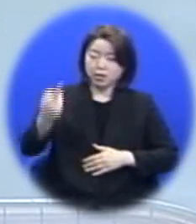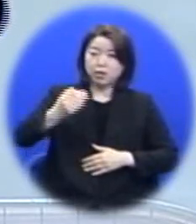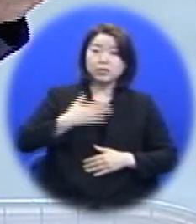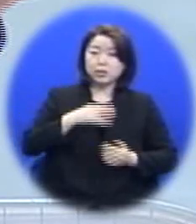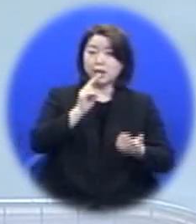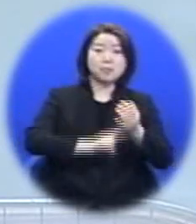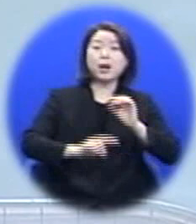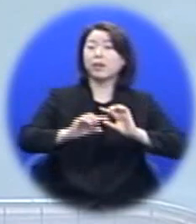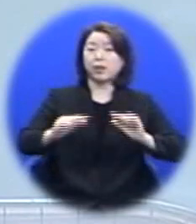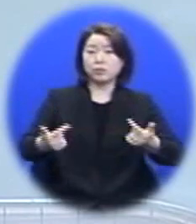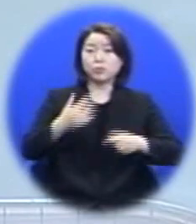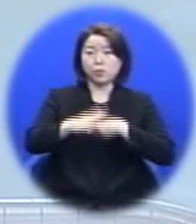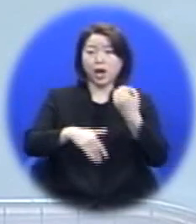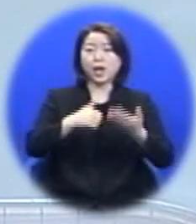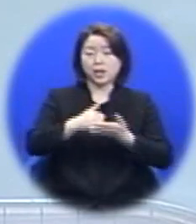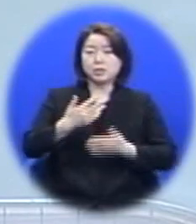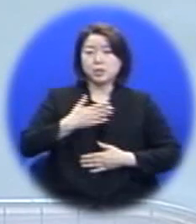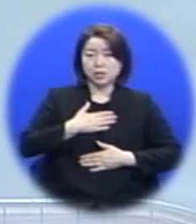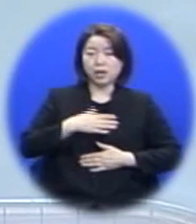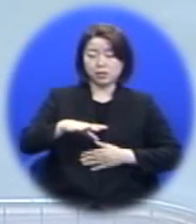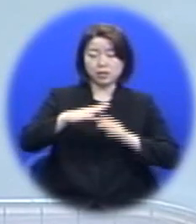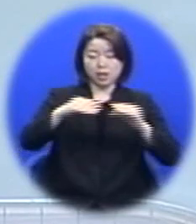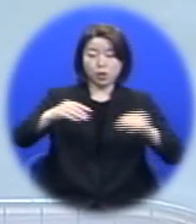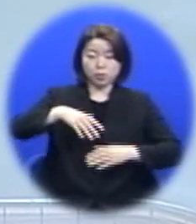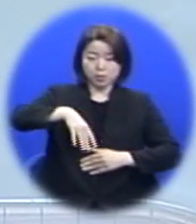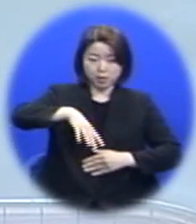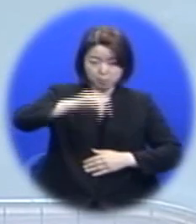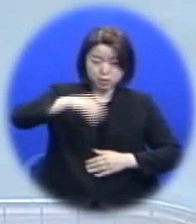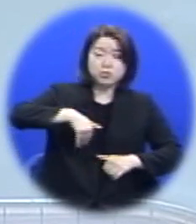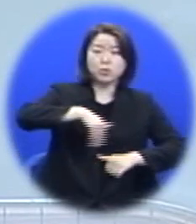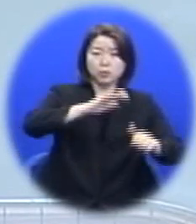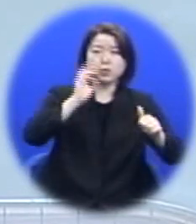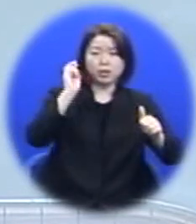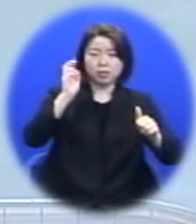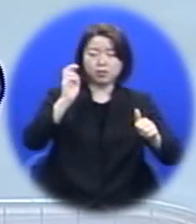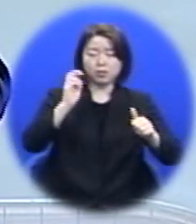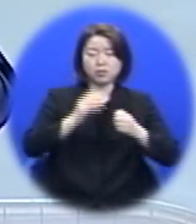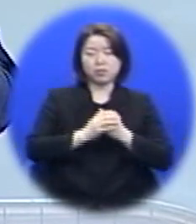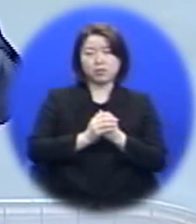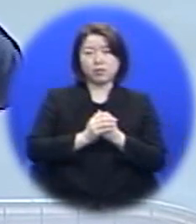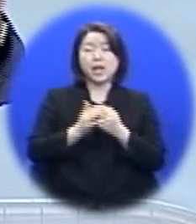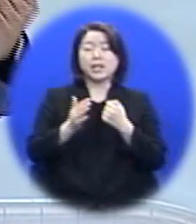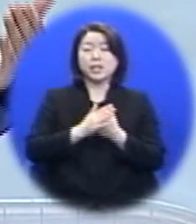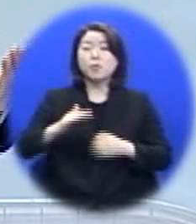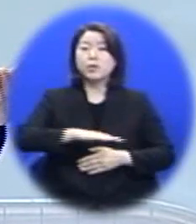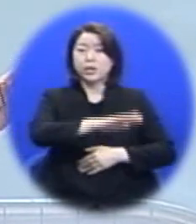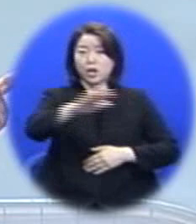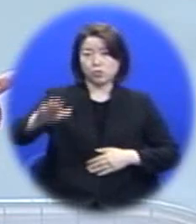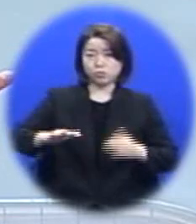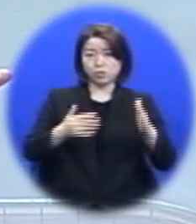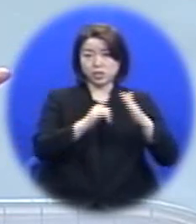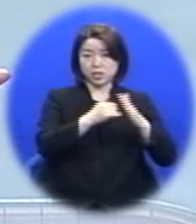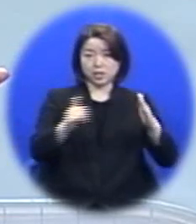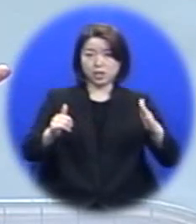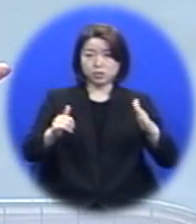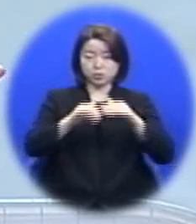아니고 하나님의 나를 애굽에 먼저 보내신 거구나. 그래서 우리 가족들 다 7년,